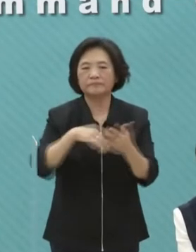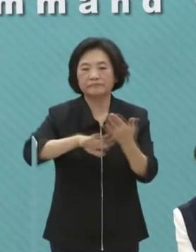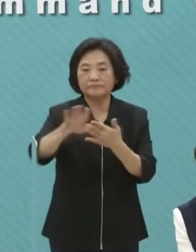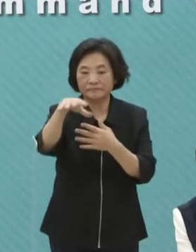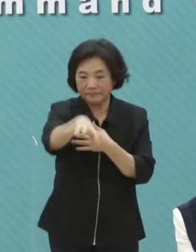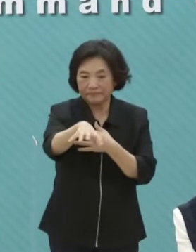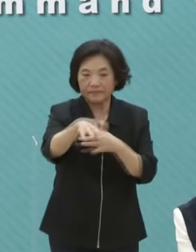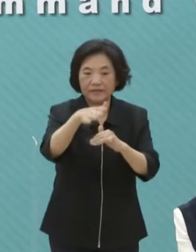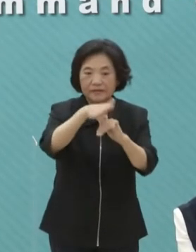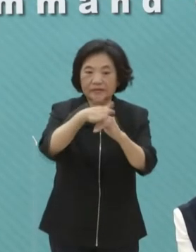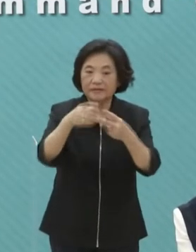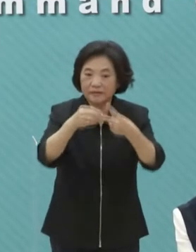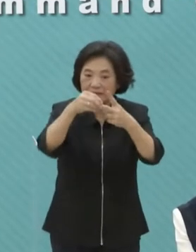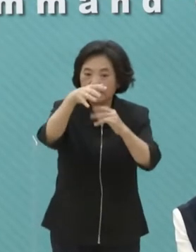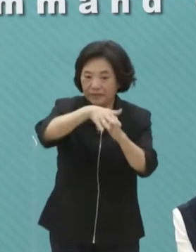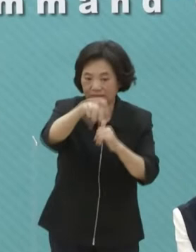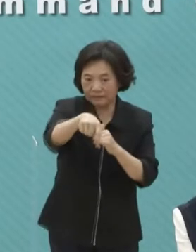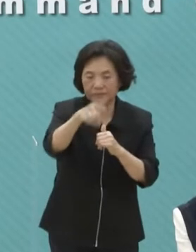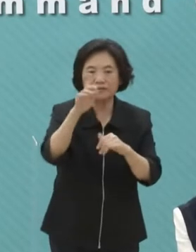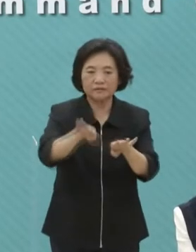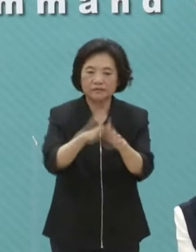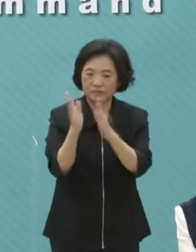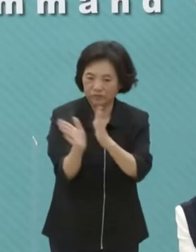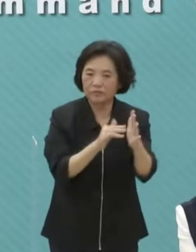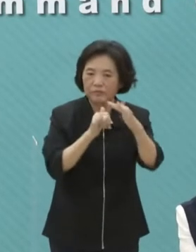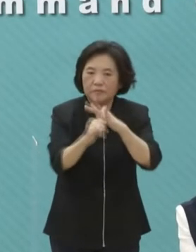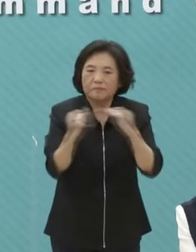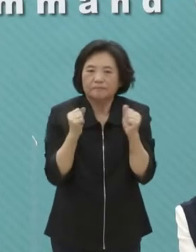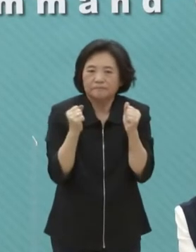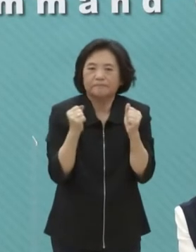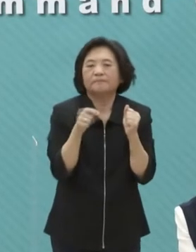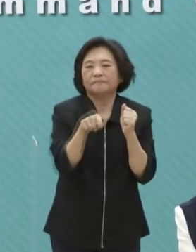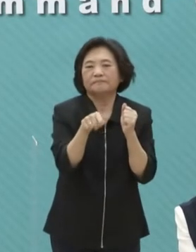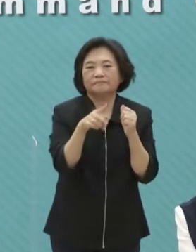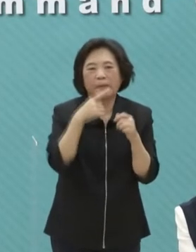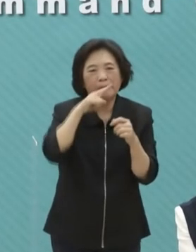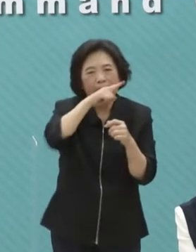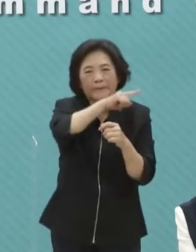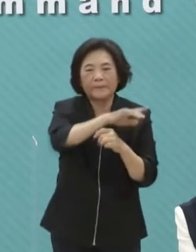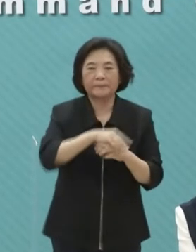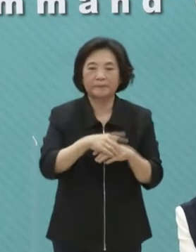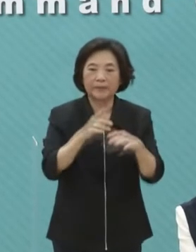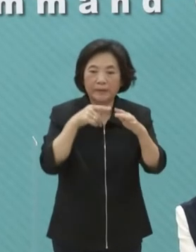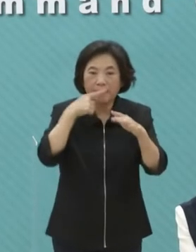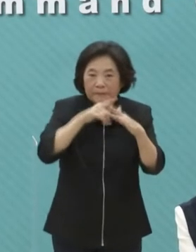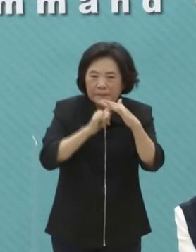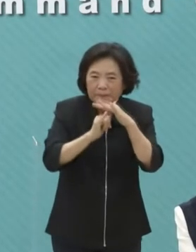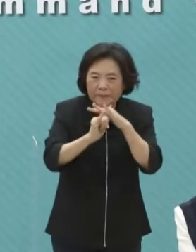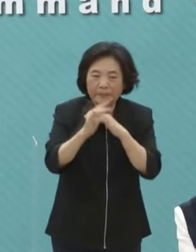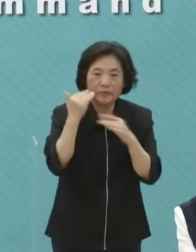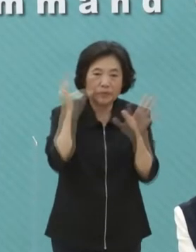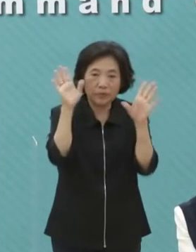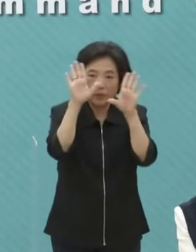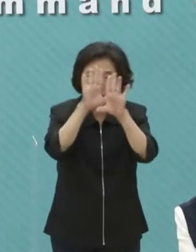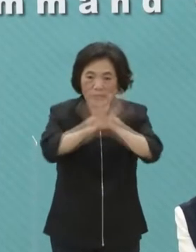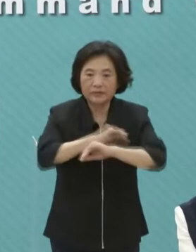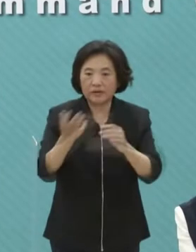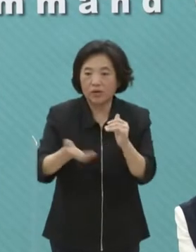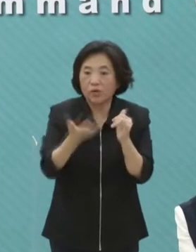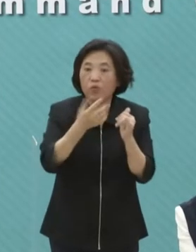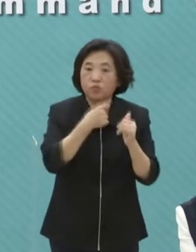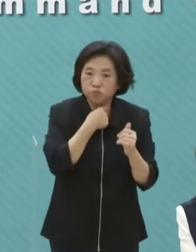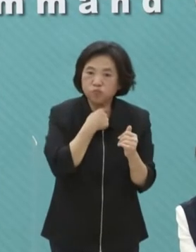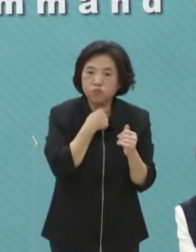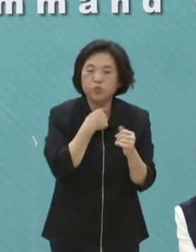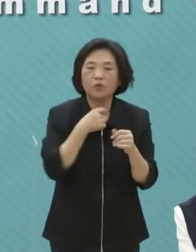时冷藏柜，先在我们二殡这边做冰存。那如果他冰存完毕，晚上需要进入火化的时